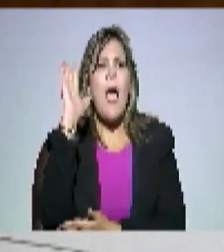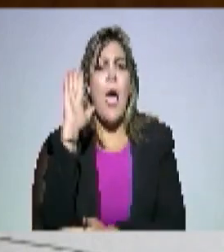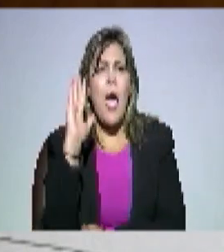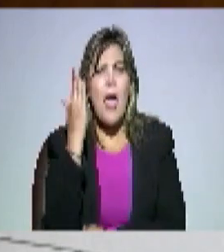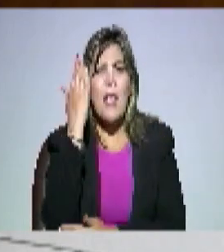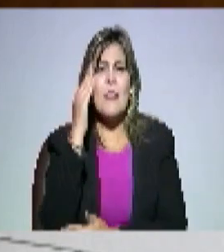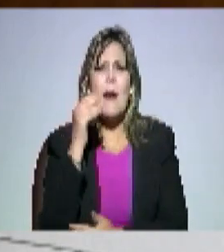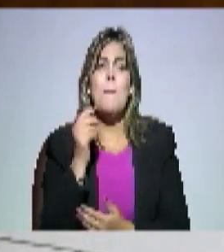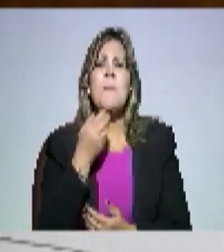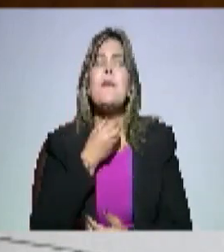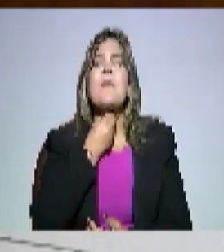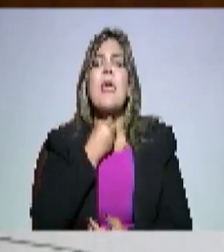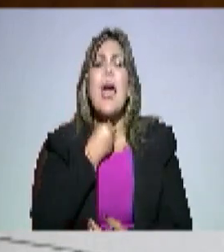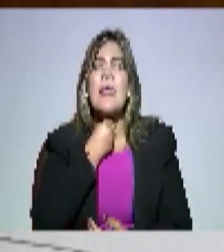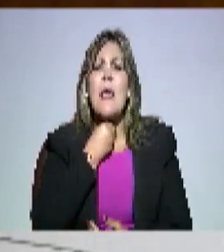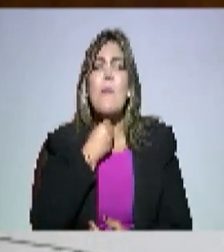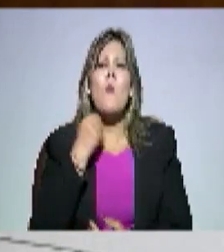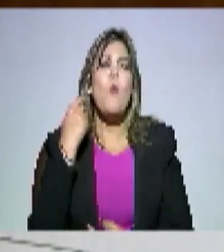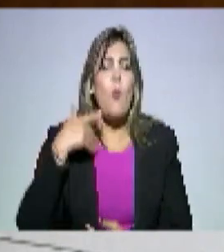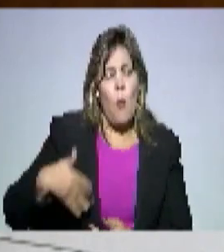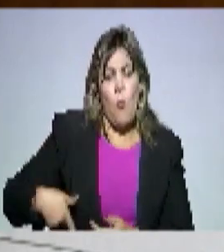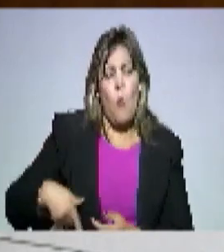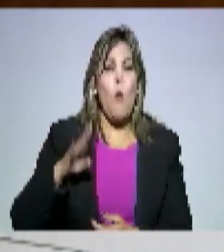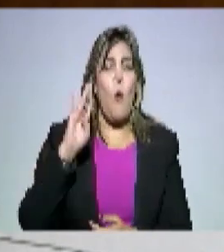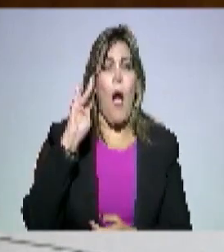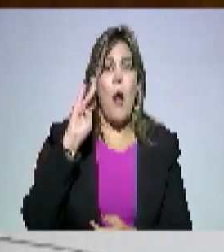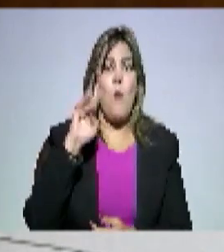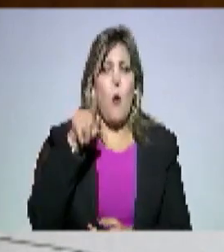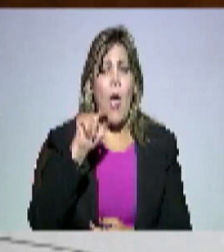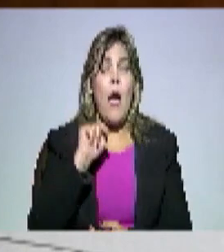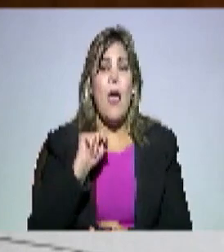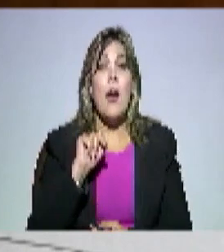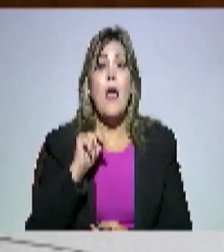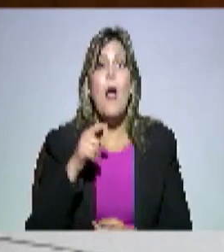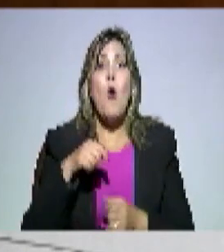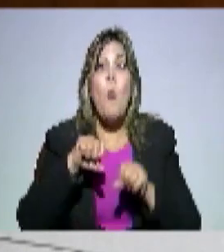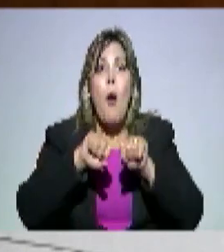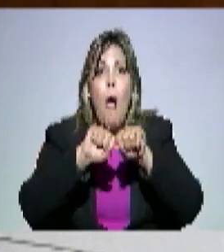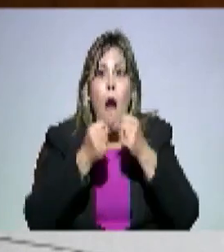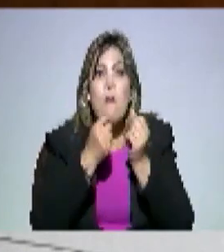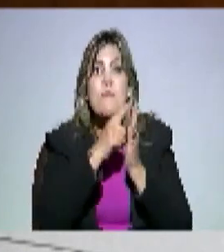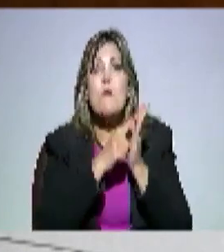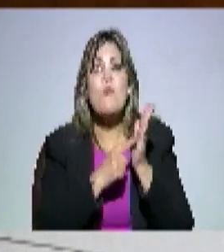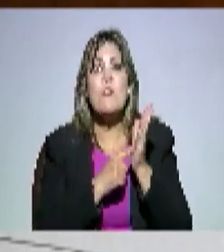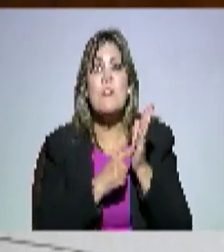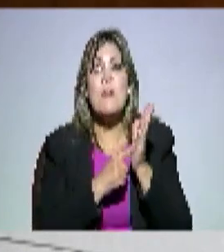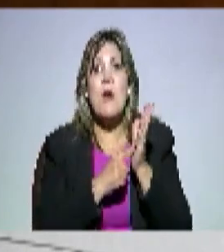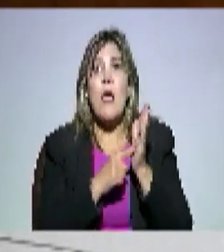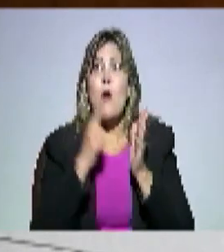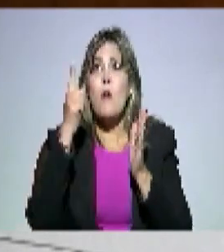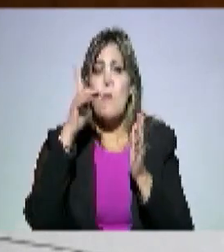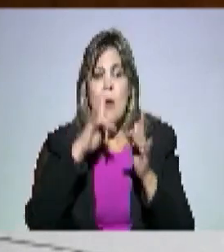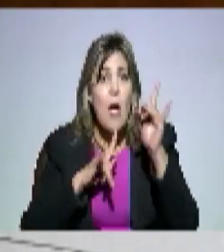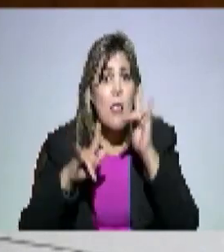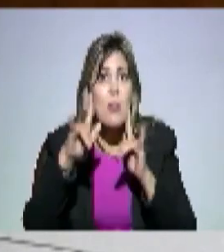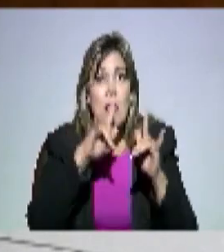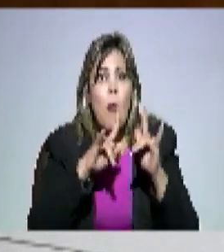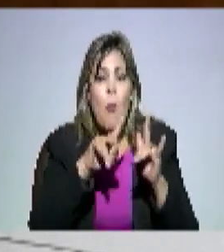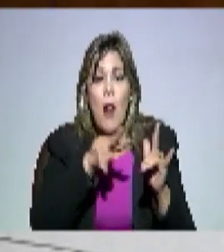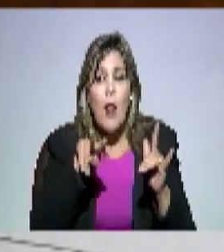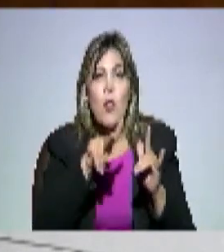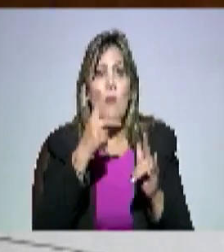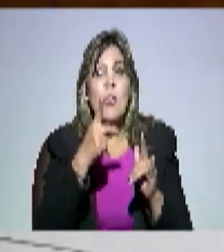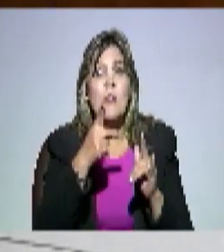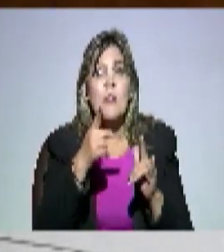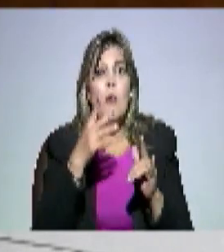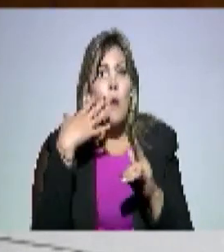الخطيه كسروا وصيه ربنا وربنا دور على ادم وحوا في الفردوس فادم وحوا استخبوا